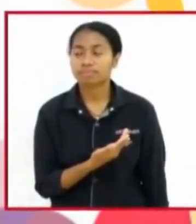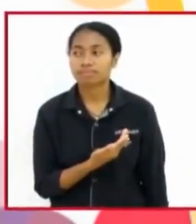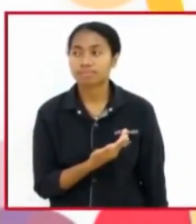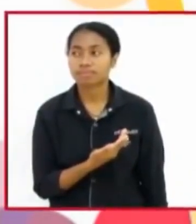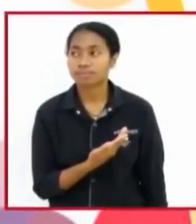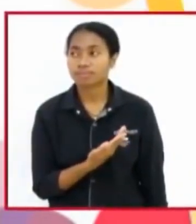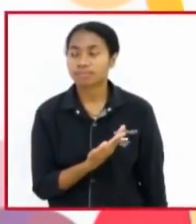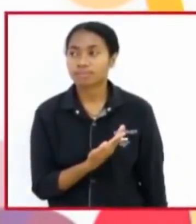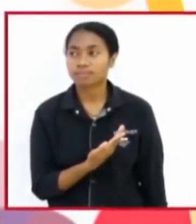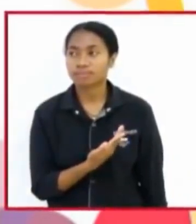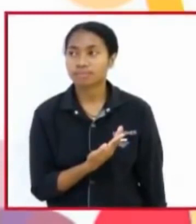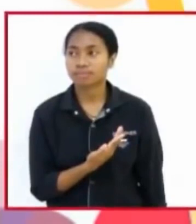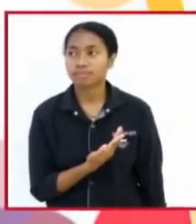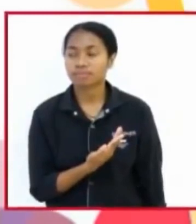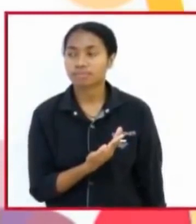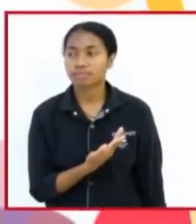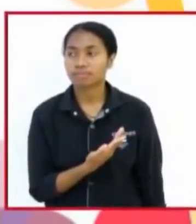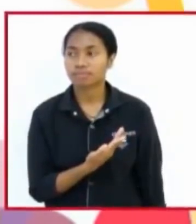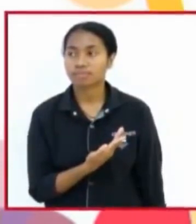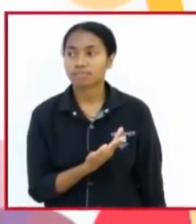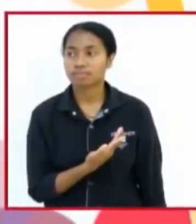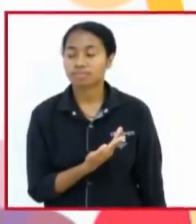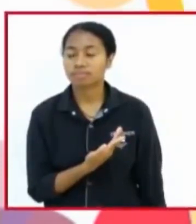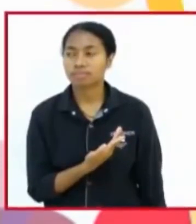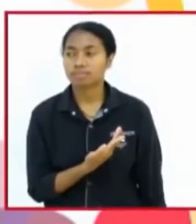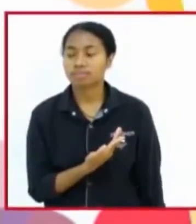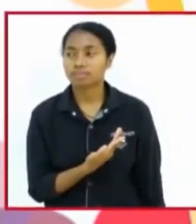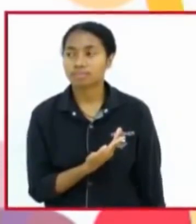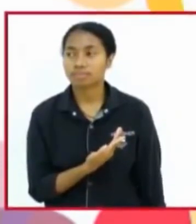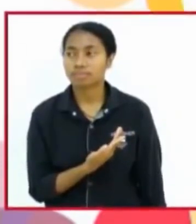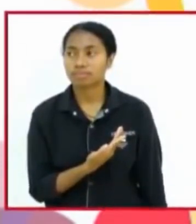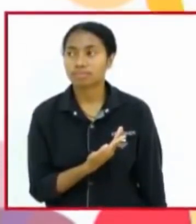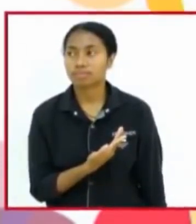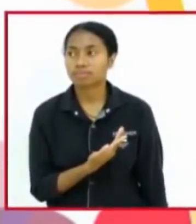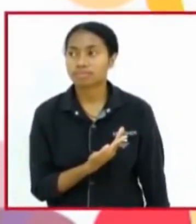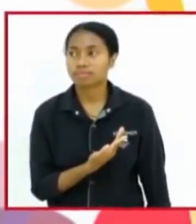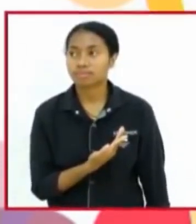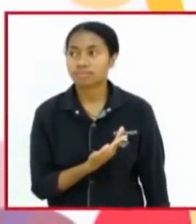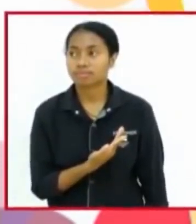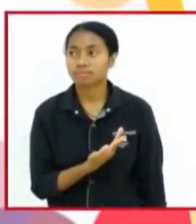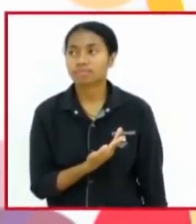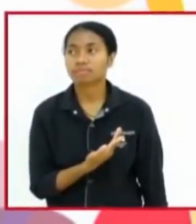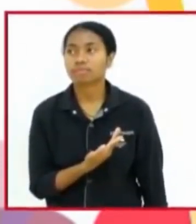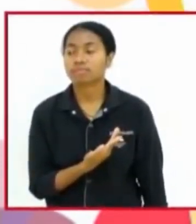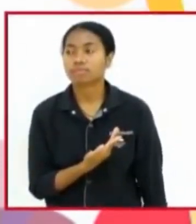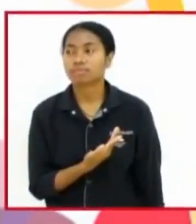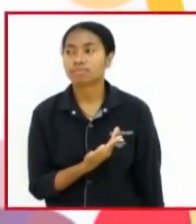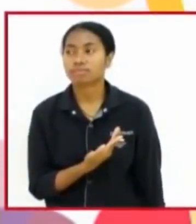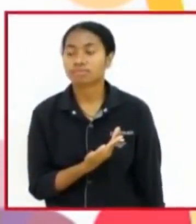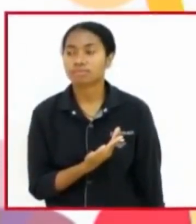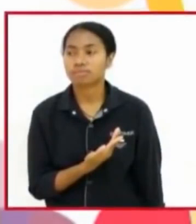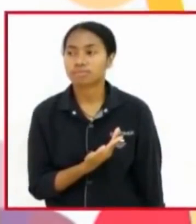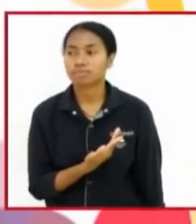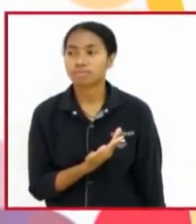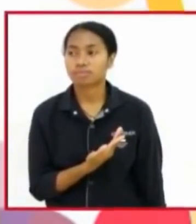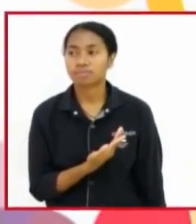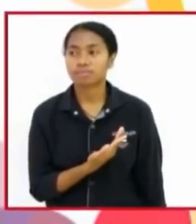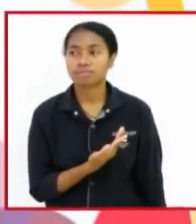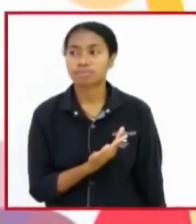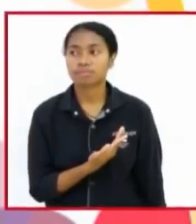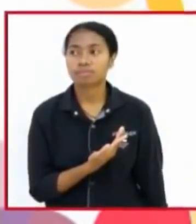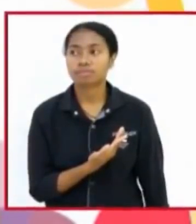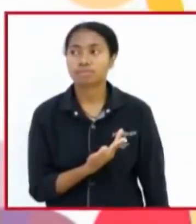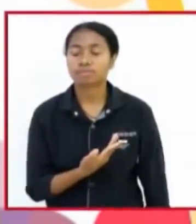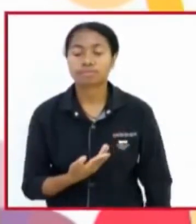batas Israel bertambah paling sedikit 300 km ke selatan 60 m ke timur dan 20 meter ke